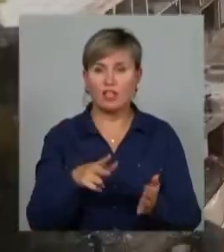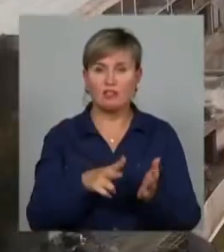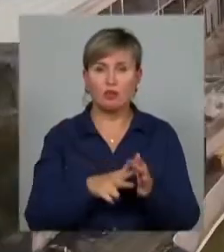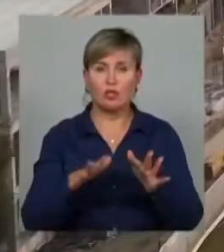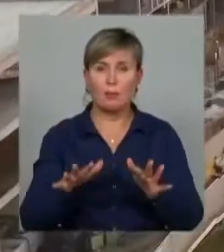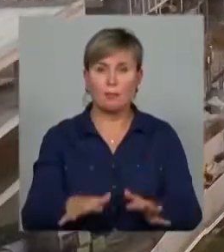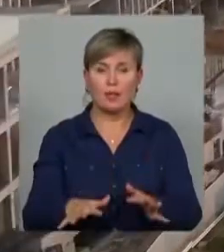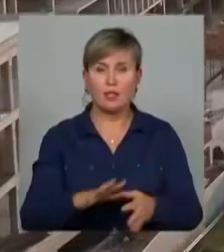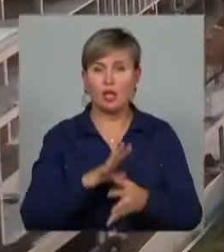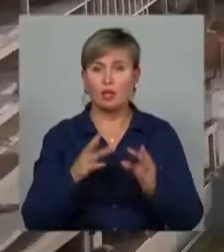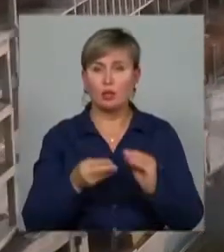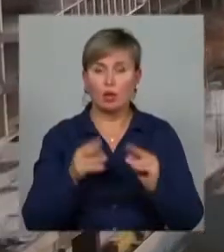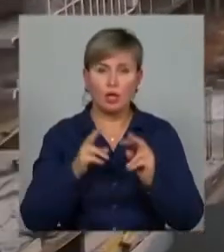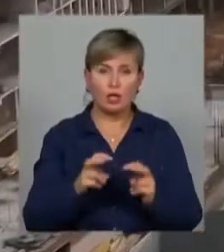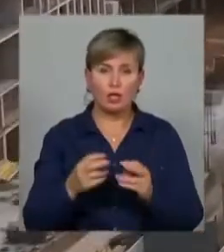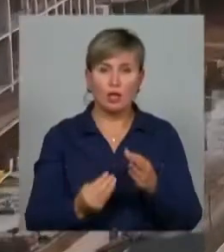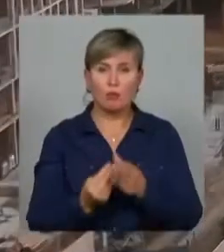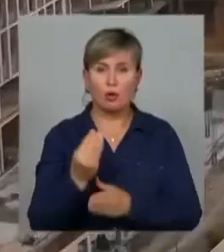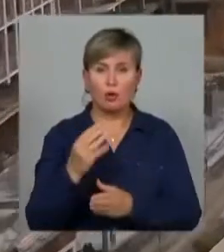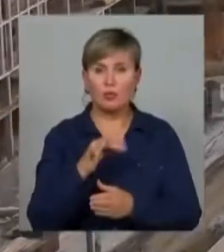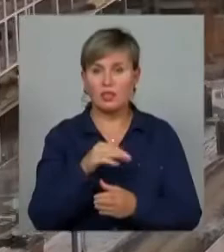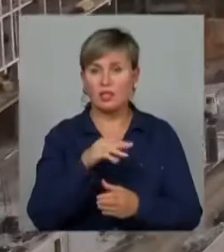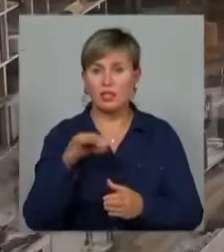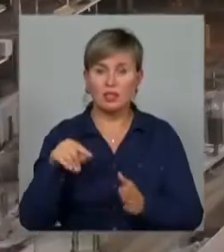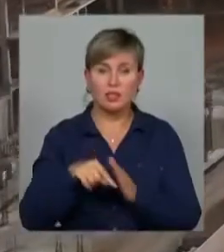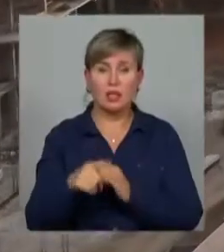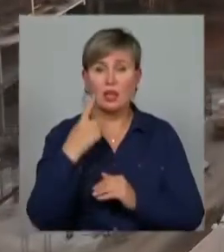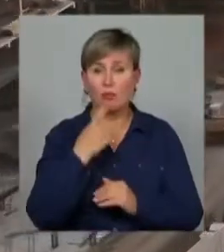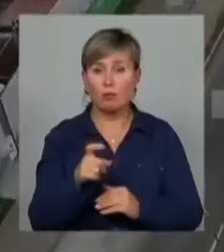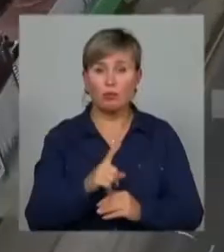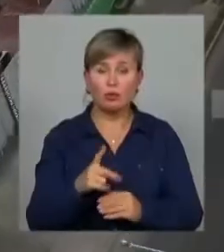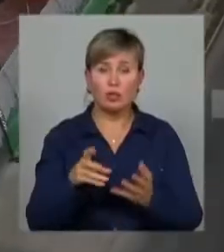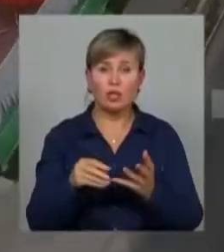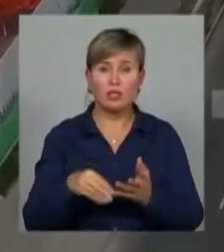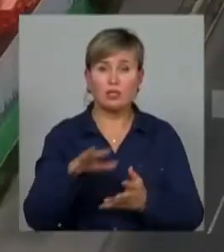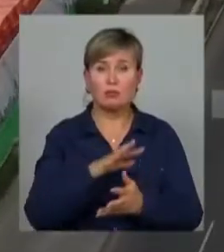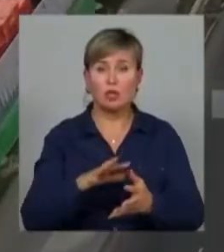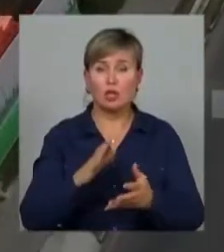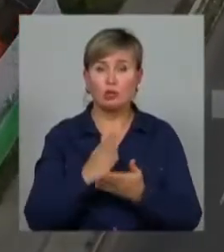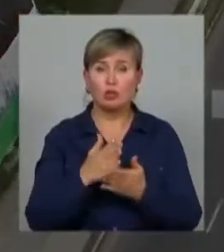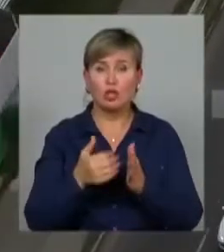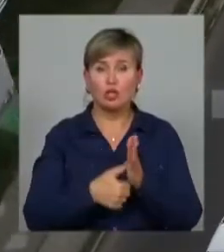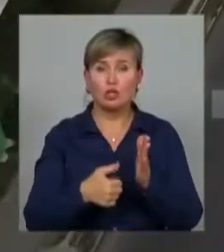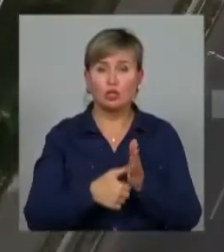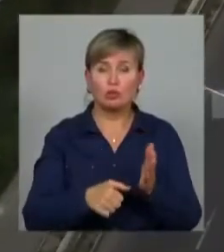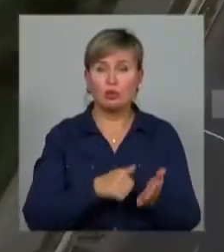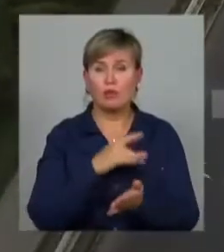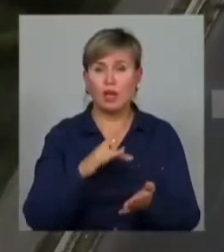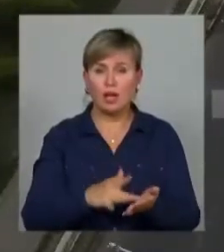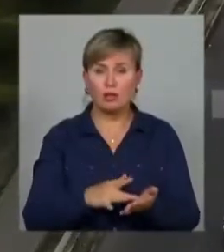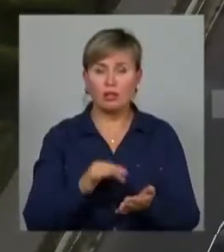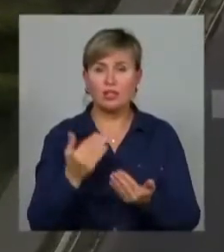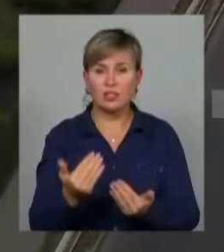месте. Итоги рейтинга опубликовал Cities in Motion. Напомню, что на Земле существует 600 городов-миллионников, и из них